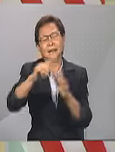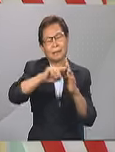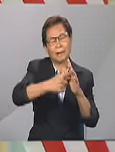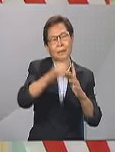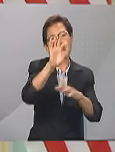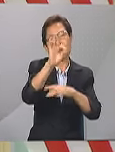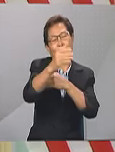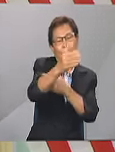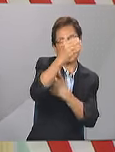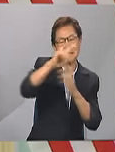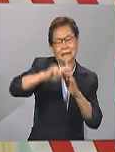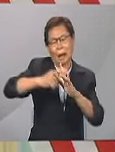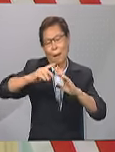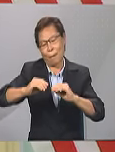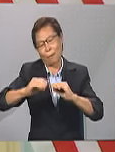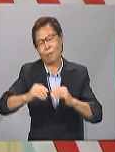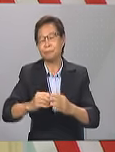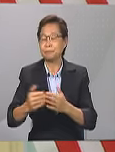09.00 pagi